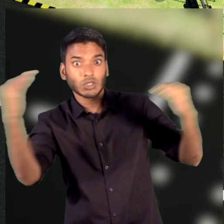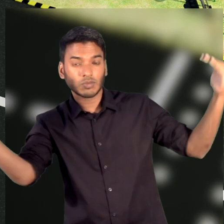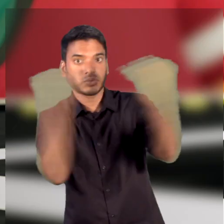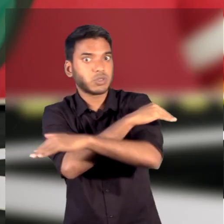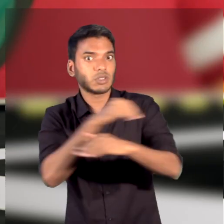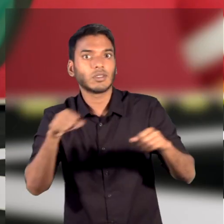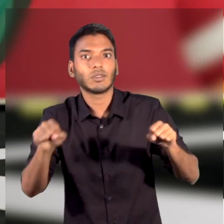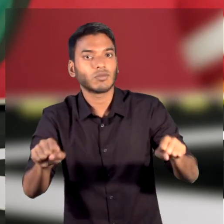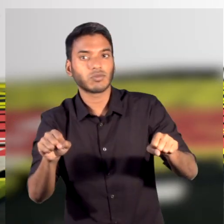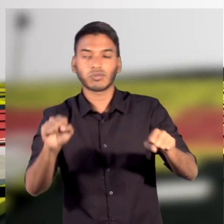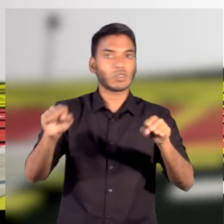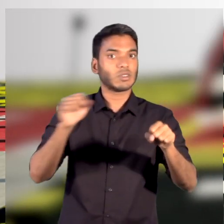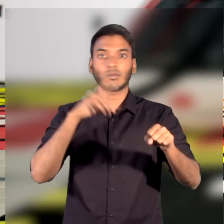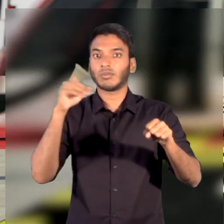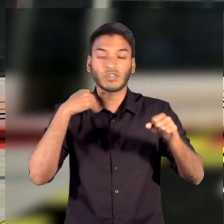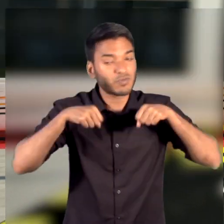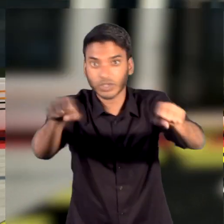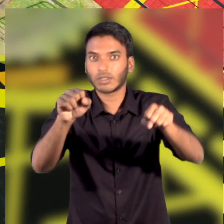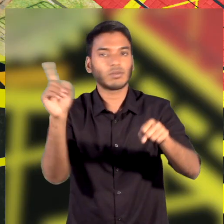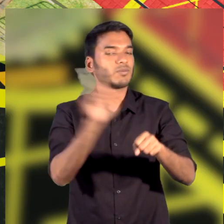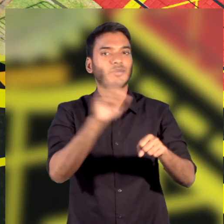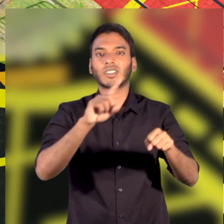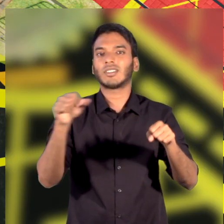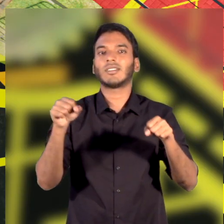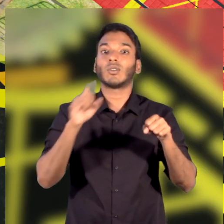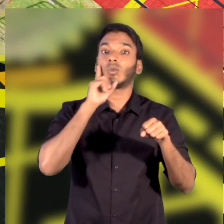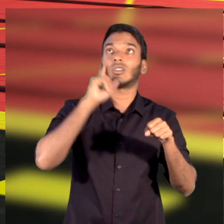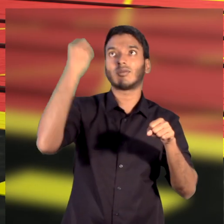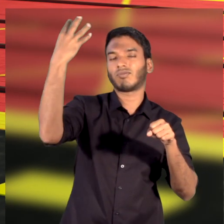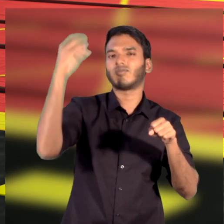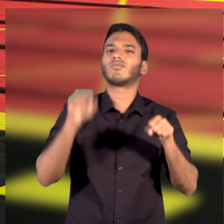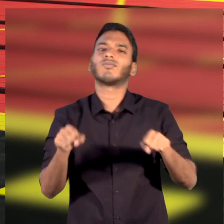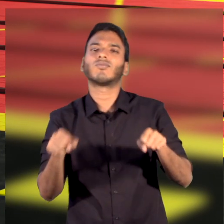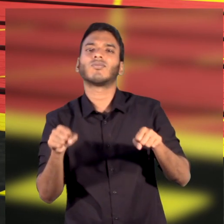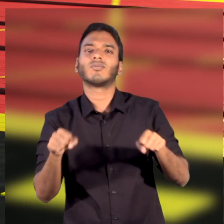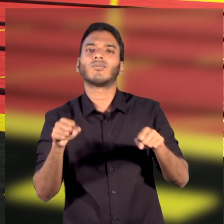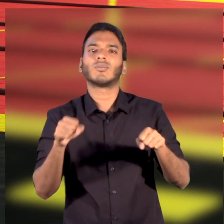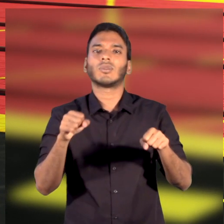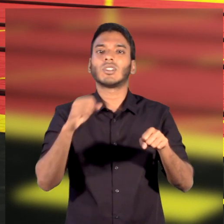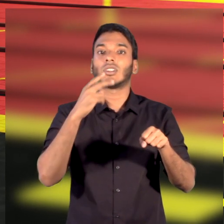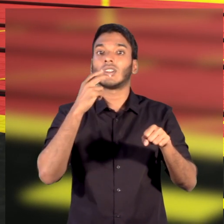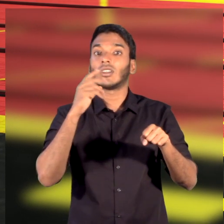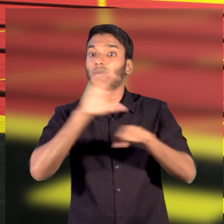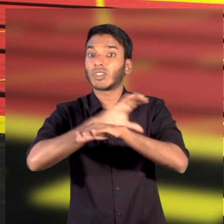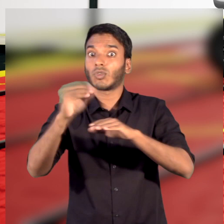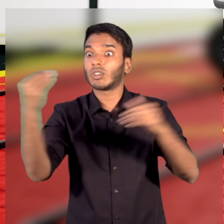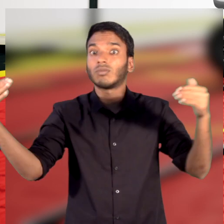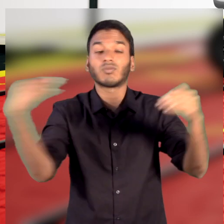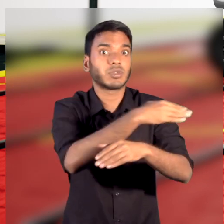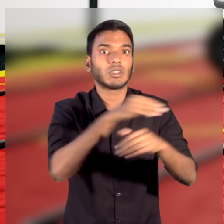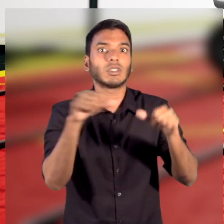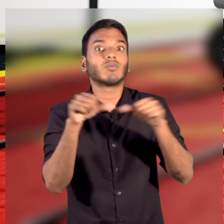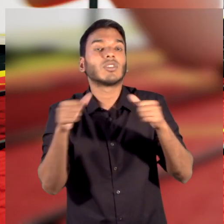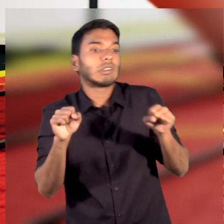métro qui peut passer. Il n'a pas fait Django. Comment métro là, allez, je fonce. Et où là? Si l'autre métro peut venir là dans la